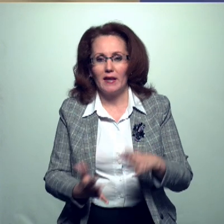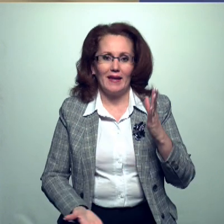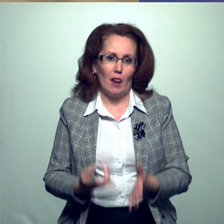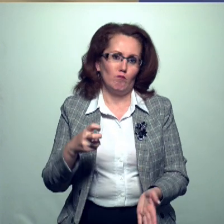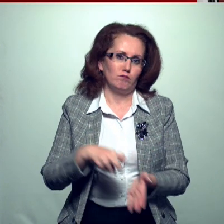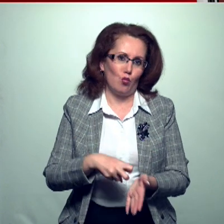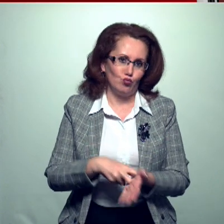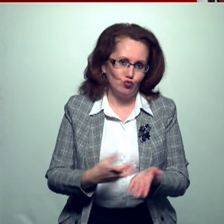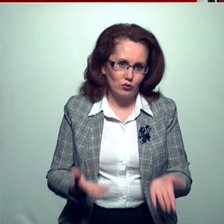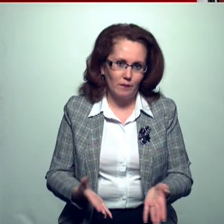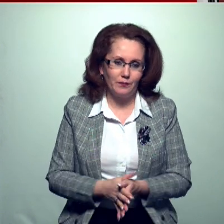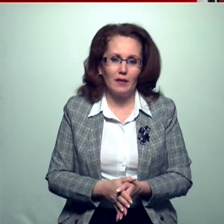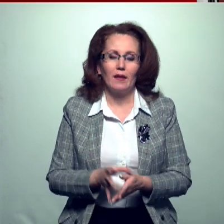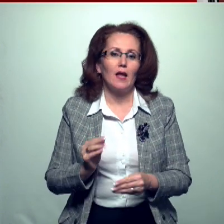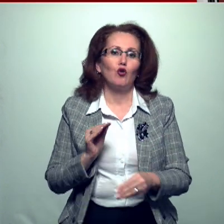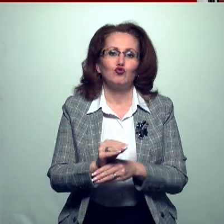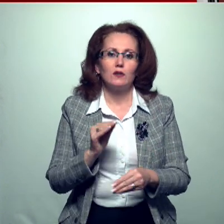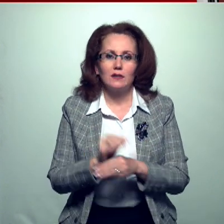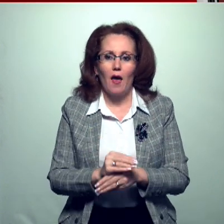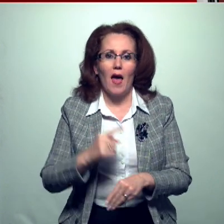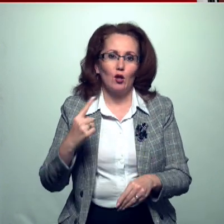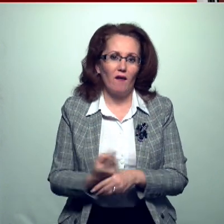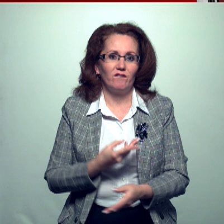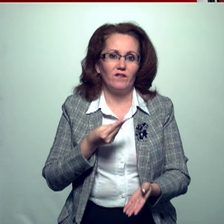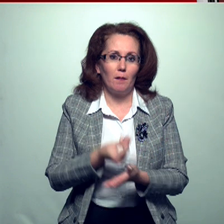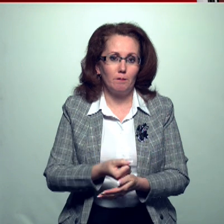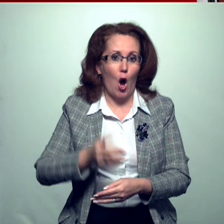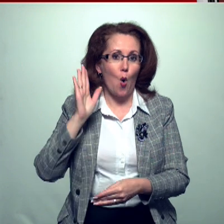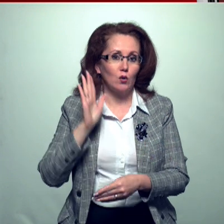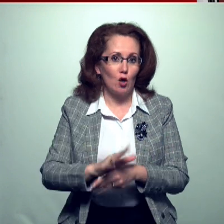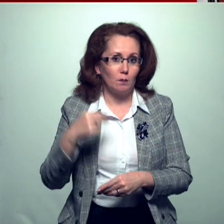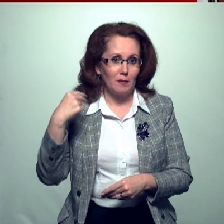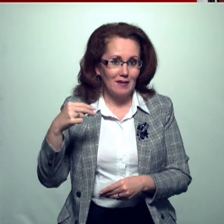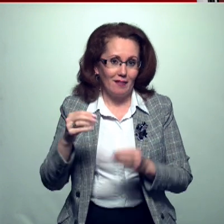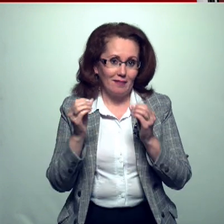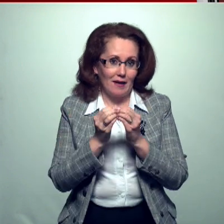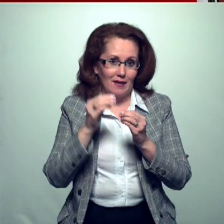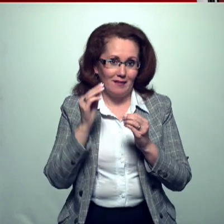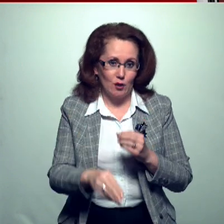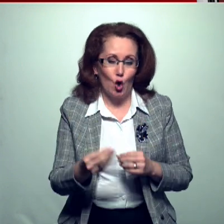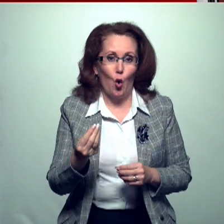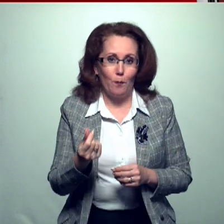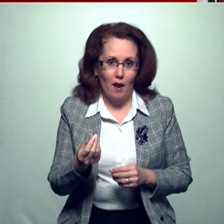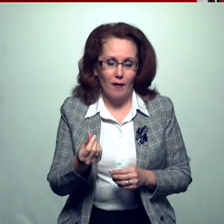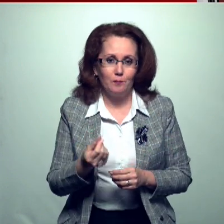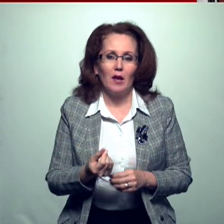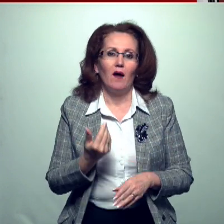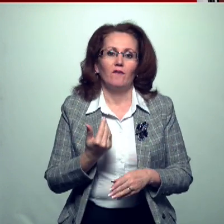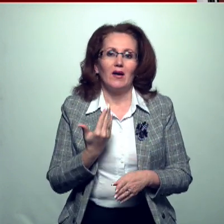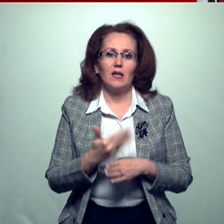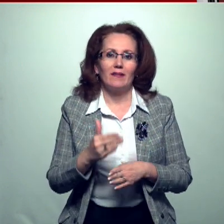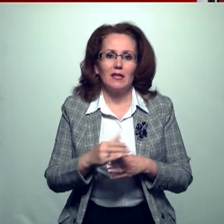почту. Зачисление суммы единовременной выплаты по указу президента в размере 10 тысяч рублей в